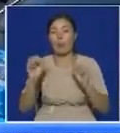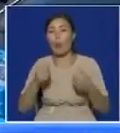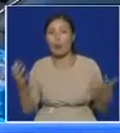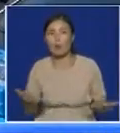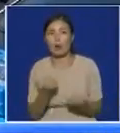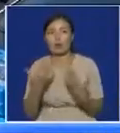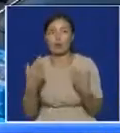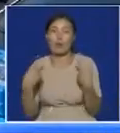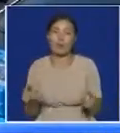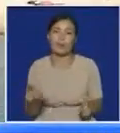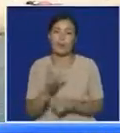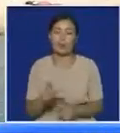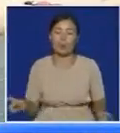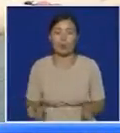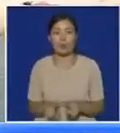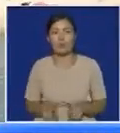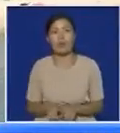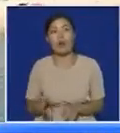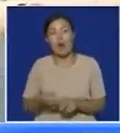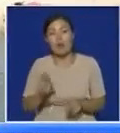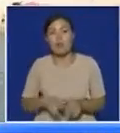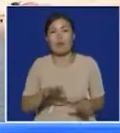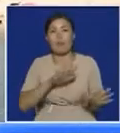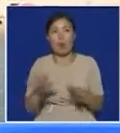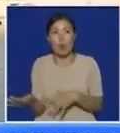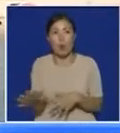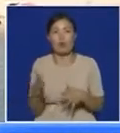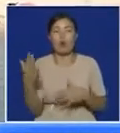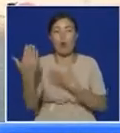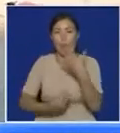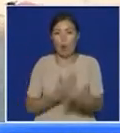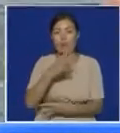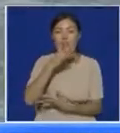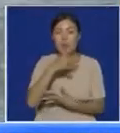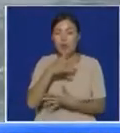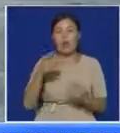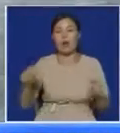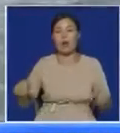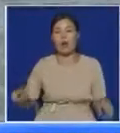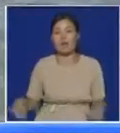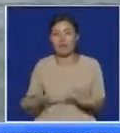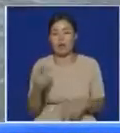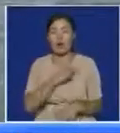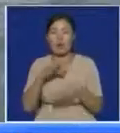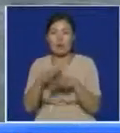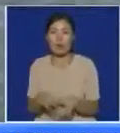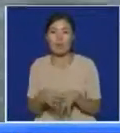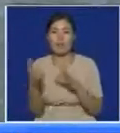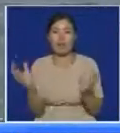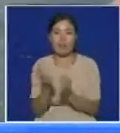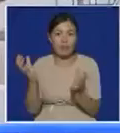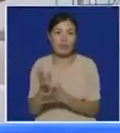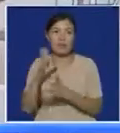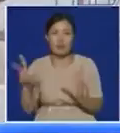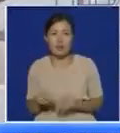И другие обмундирования. С приходом летнего периода и началом купального сезона активизировалась работа правоохранителей. Все